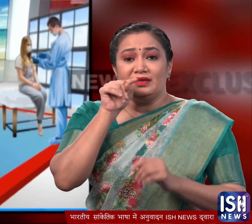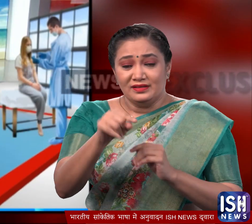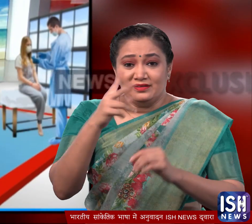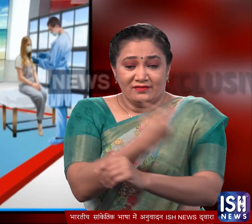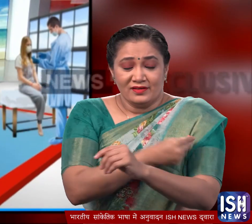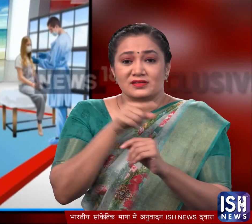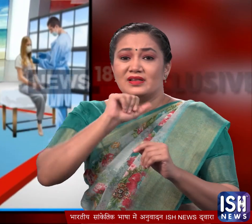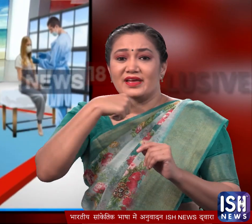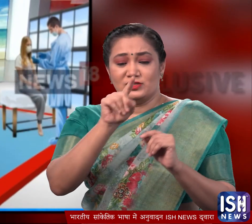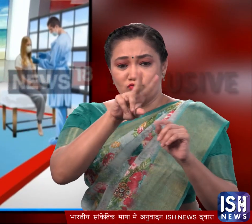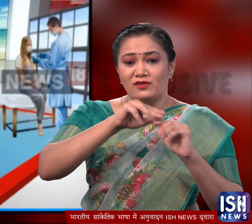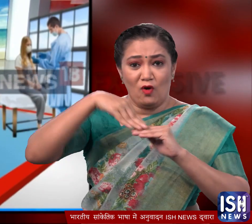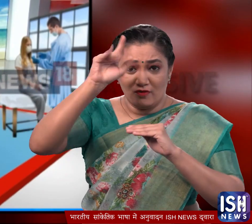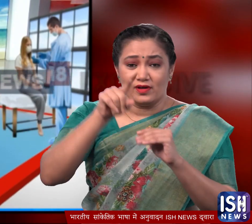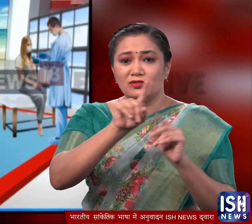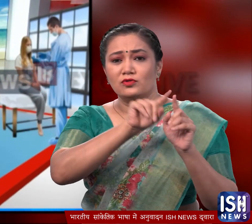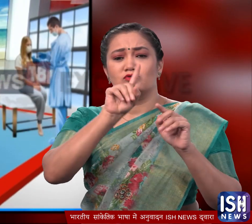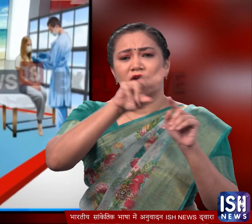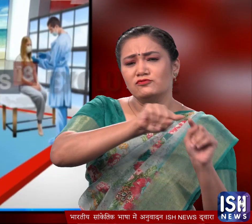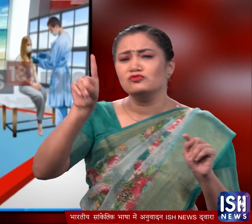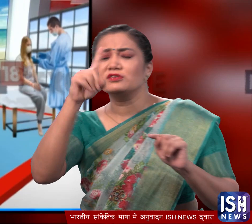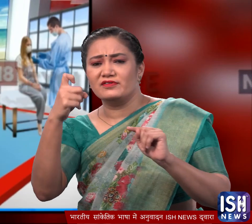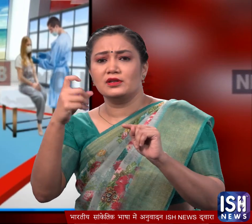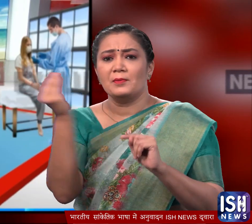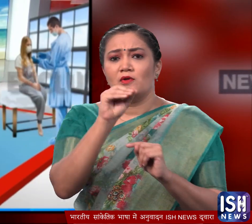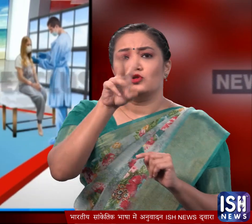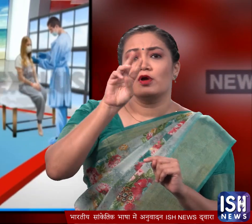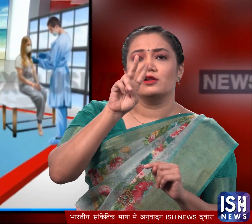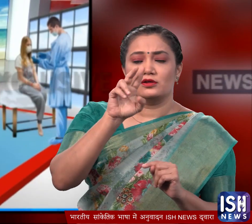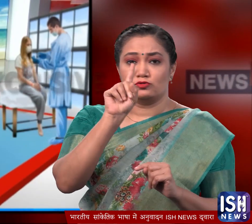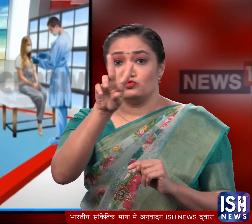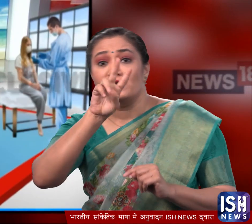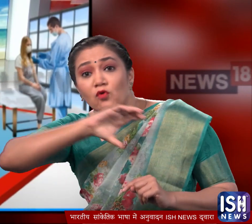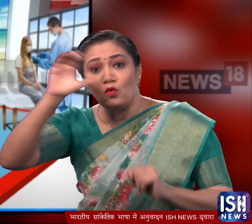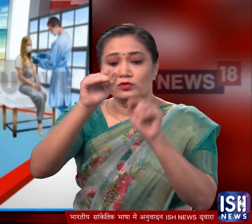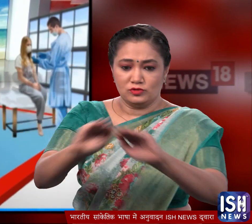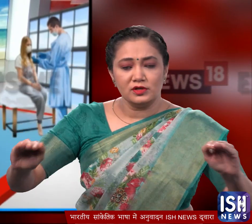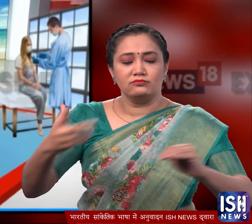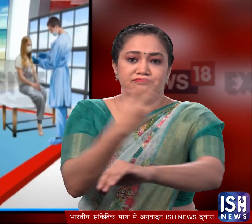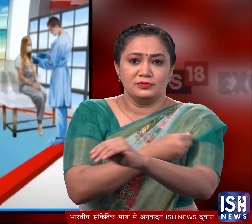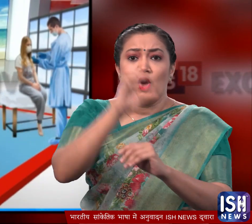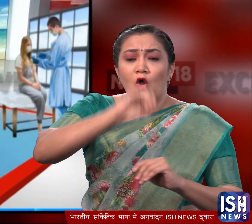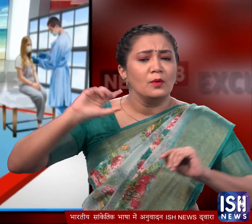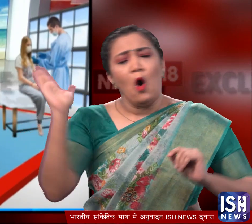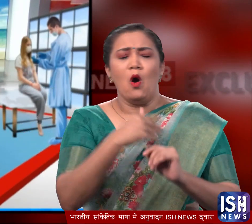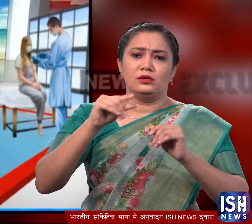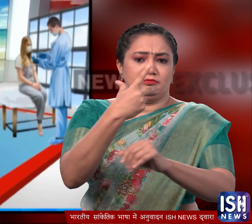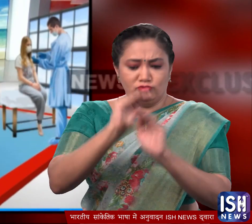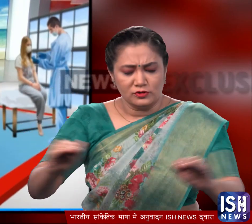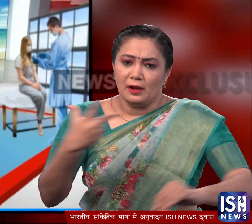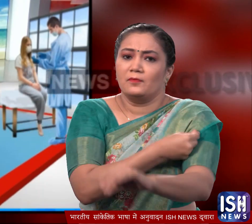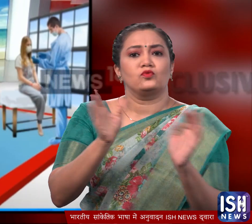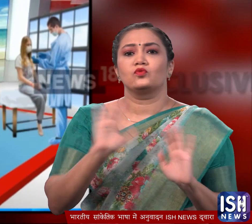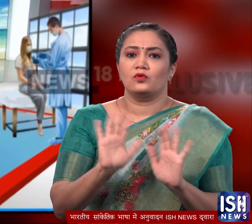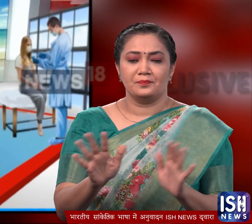और इस उम्र यानी 12 साल से 17 साल की उम्र वाले करीब 12 करोड़ बच्चे। हालांकि अक्टूबर से सभी बच्चों को टीका नहीं